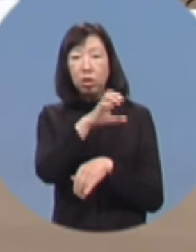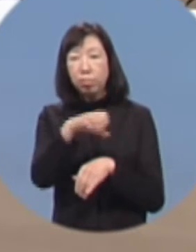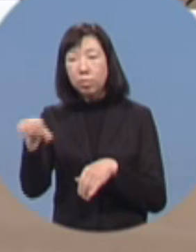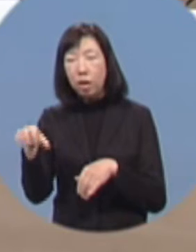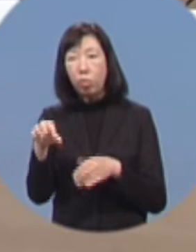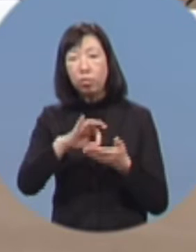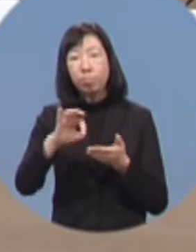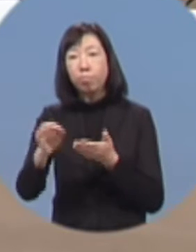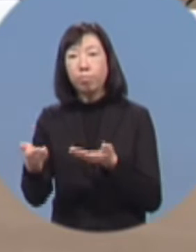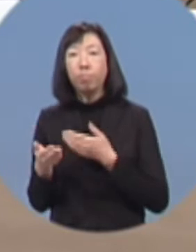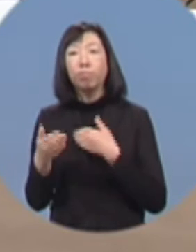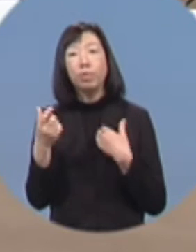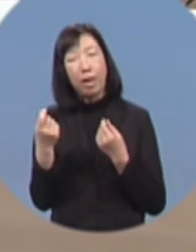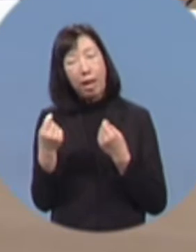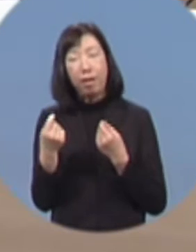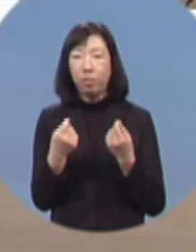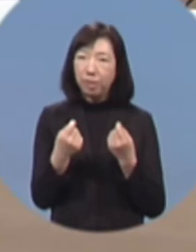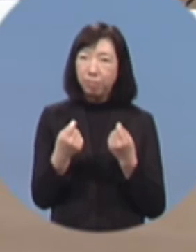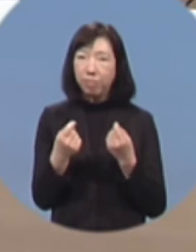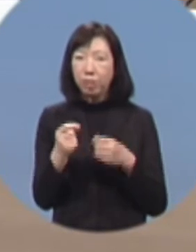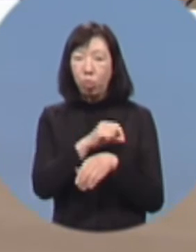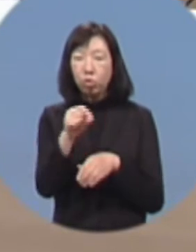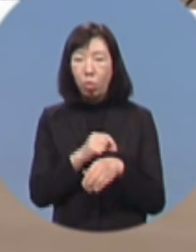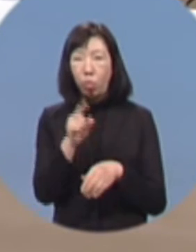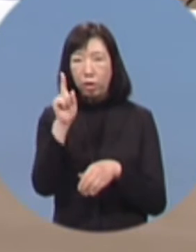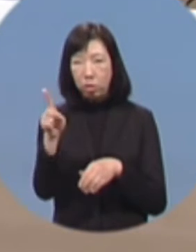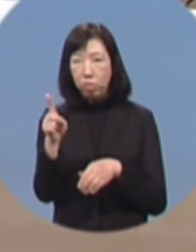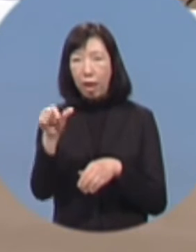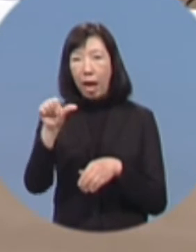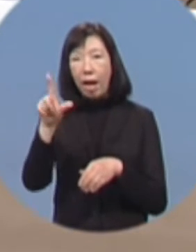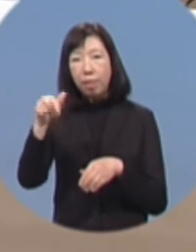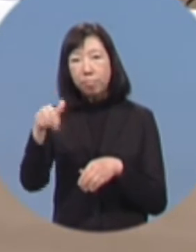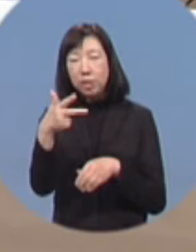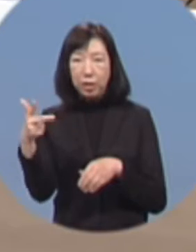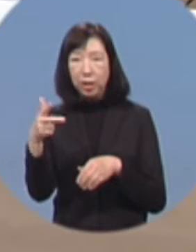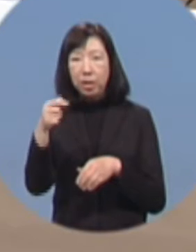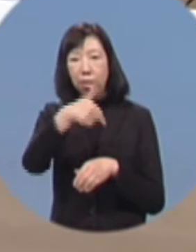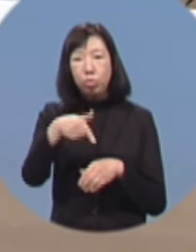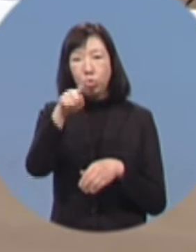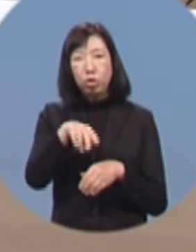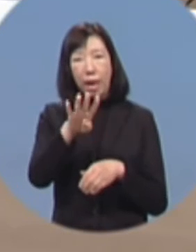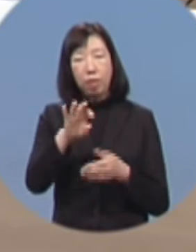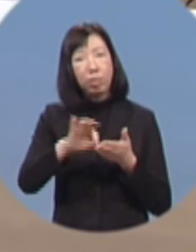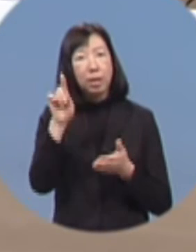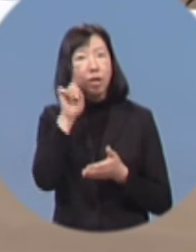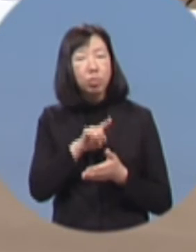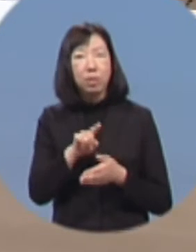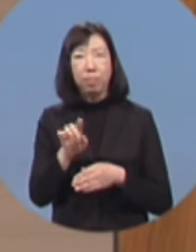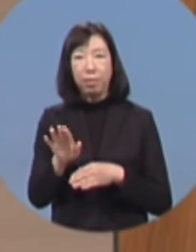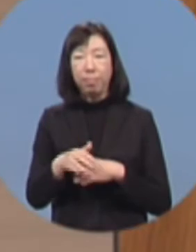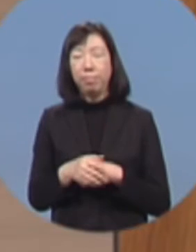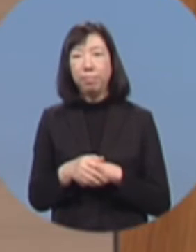で使われそうですね。 そうなんです。特徴の一つとしてフラワーアレンジメントやブーケにも使いやすいということです